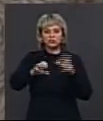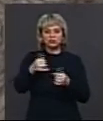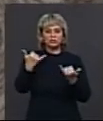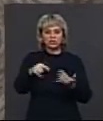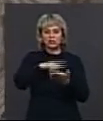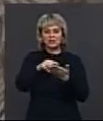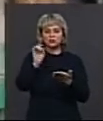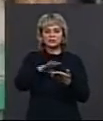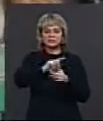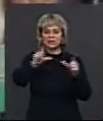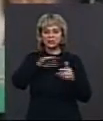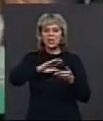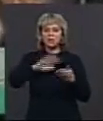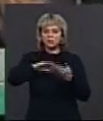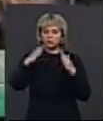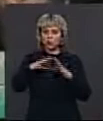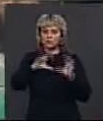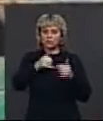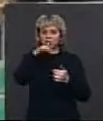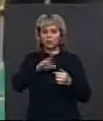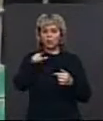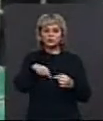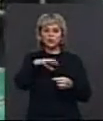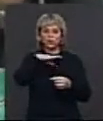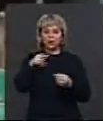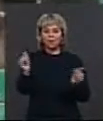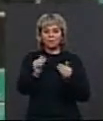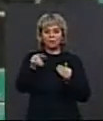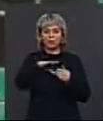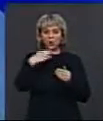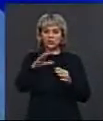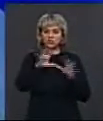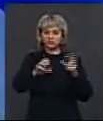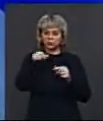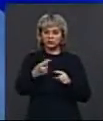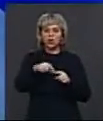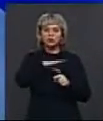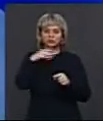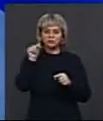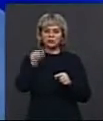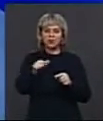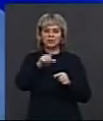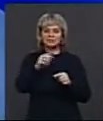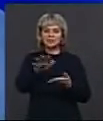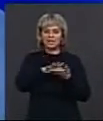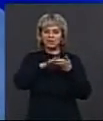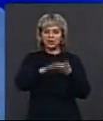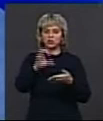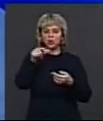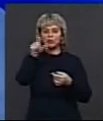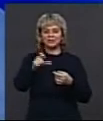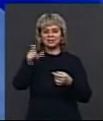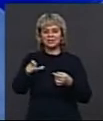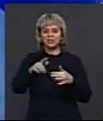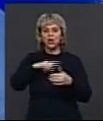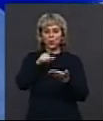нынешний городской центр безнадзорных животных не может. Слишком мал. Очень много идет заявлений от